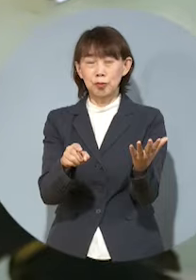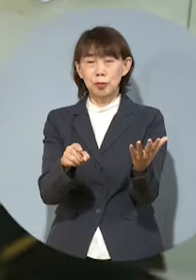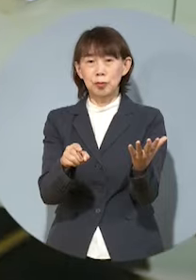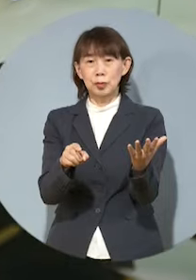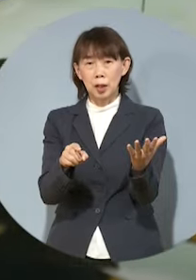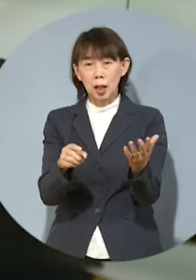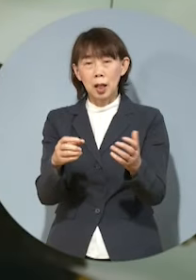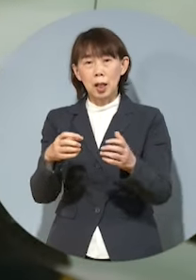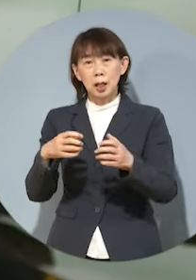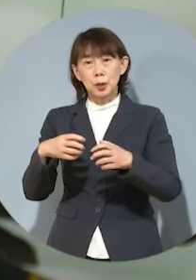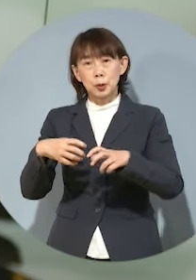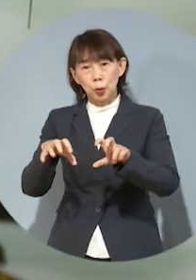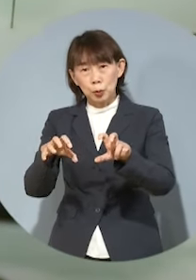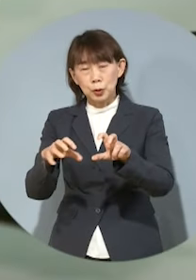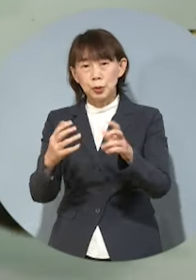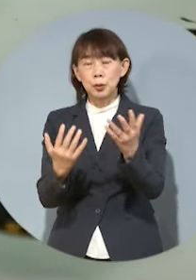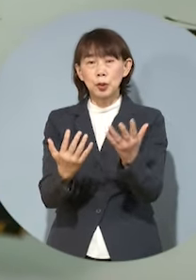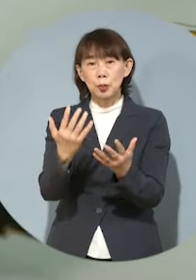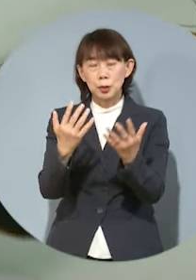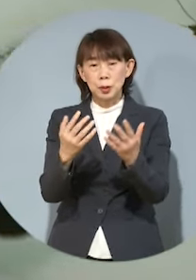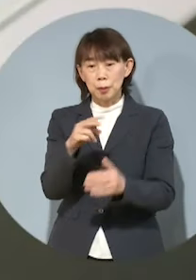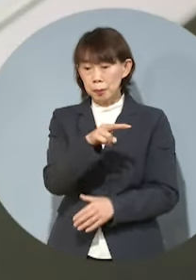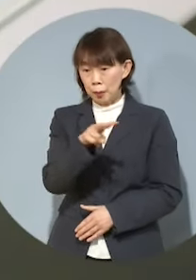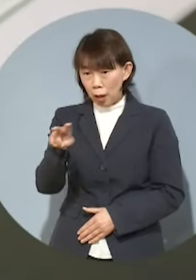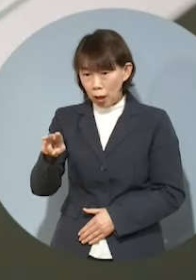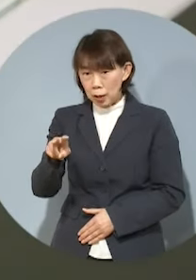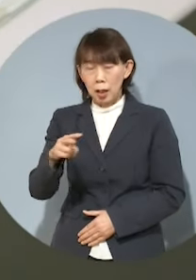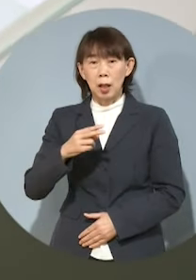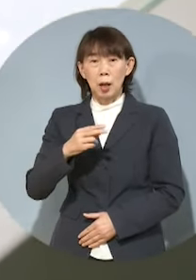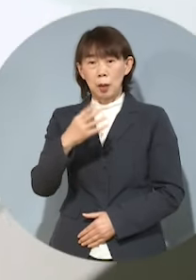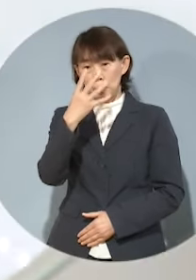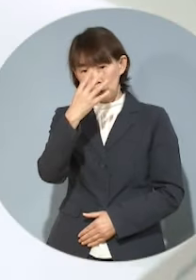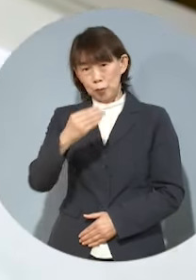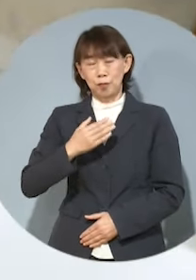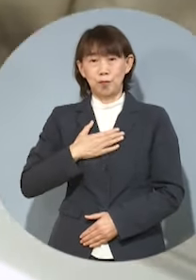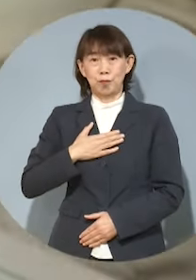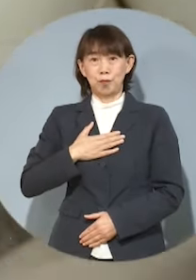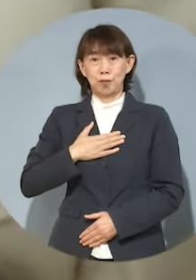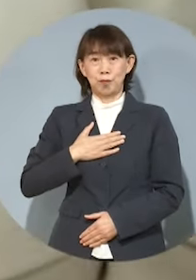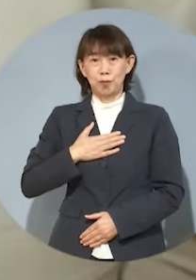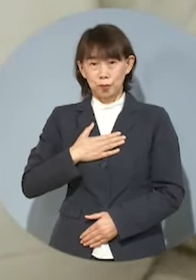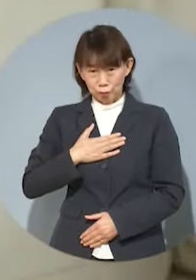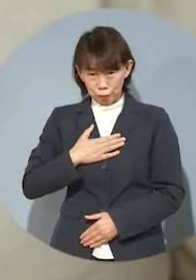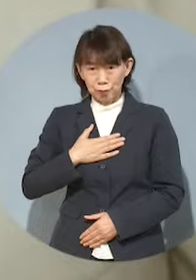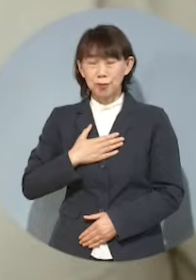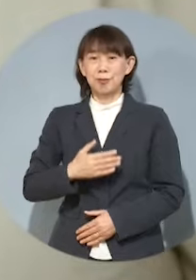動植物の展示などを通して高尾山の魅力を発信しています。